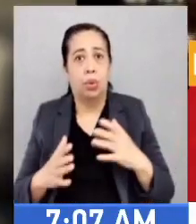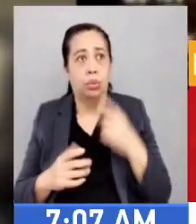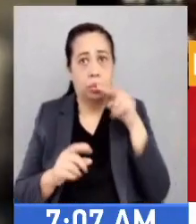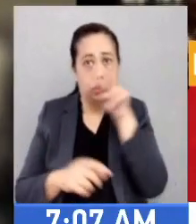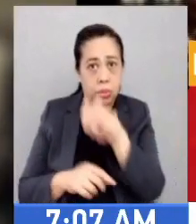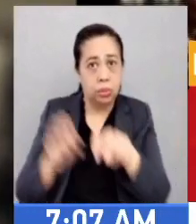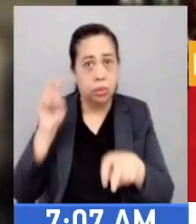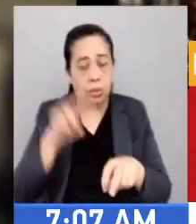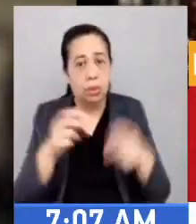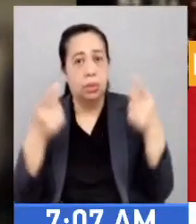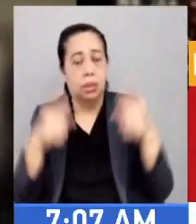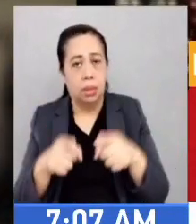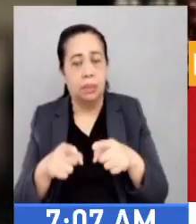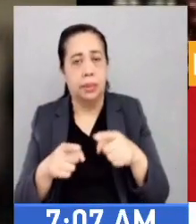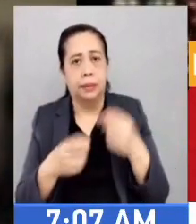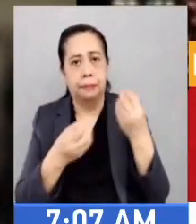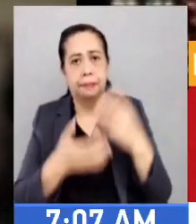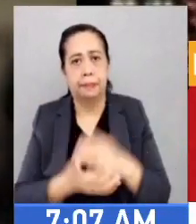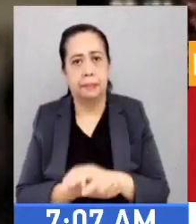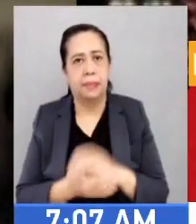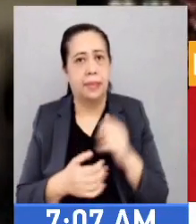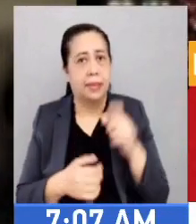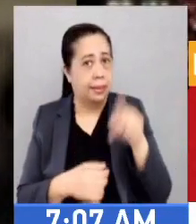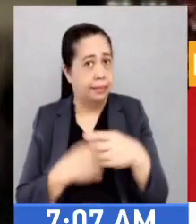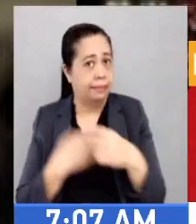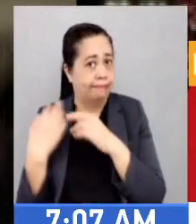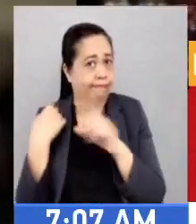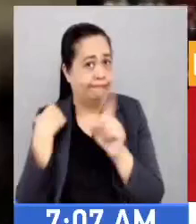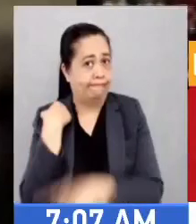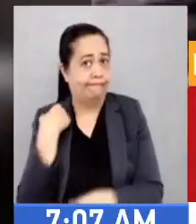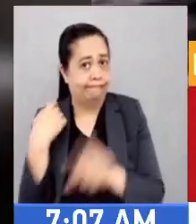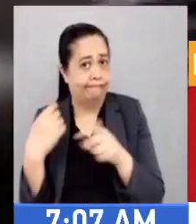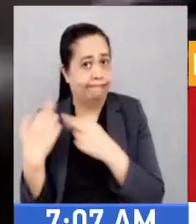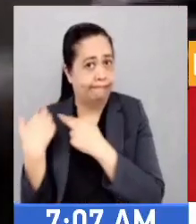po doon. At may dapat maragot po ba dito, Mayor?